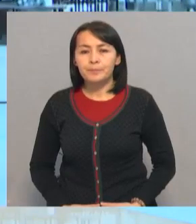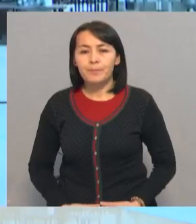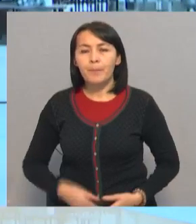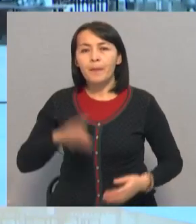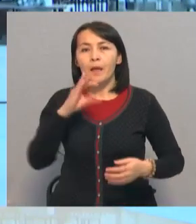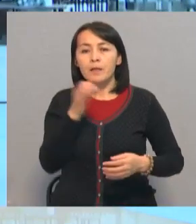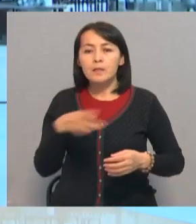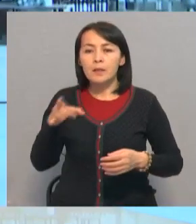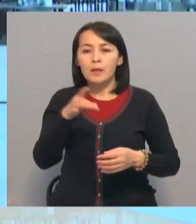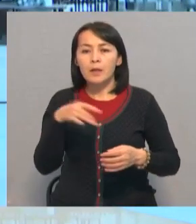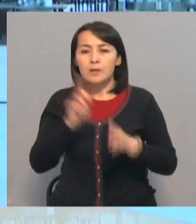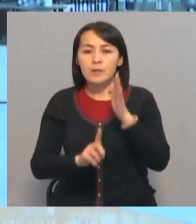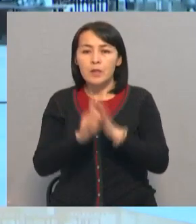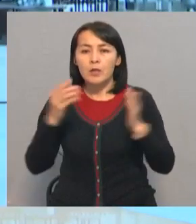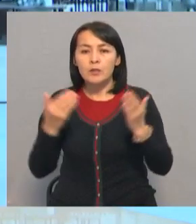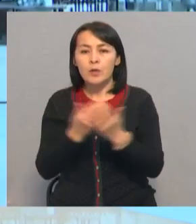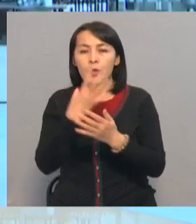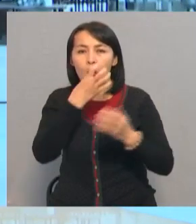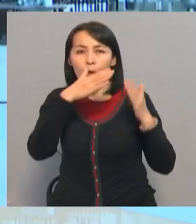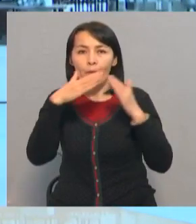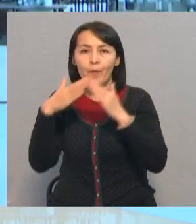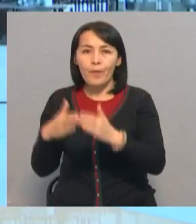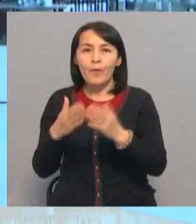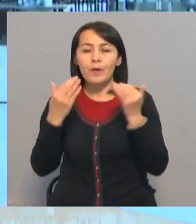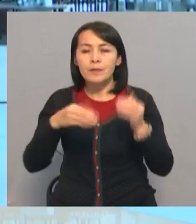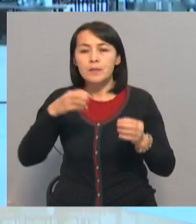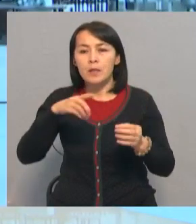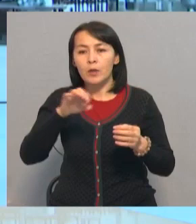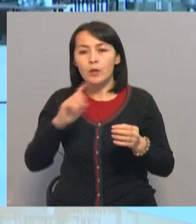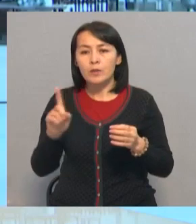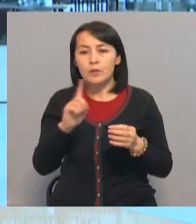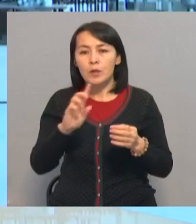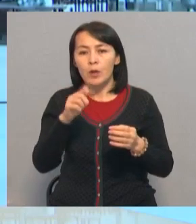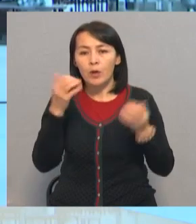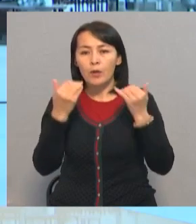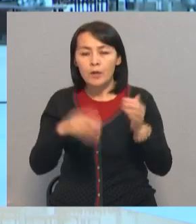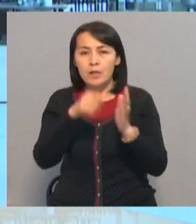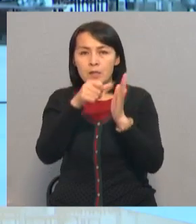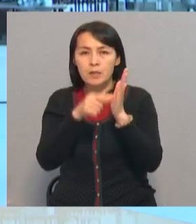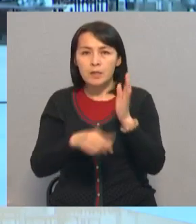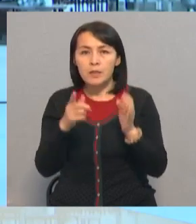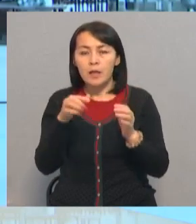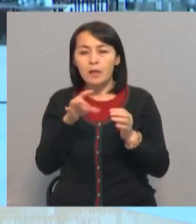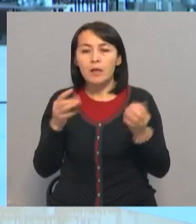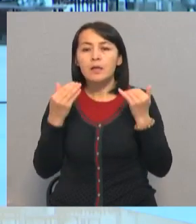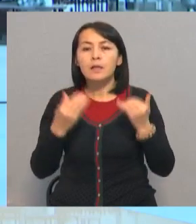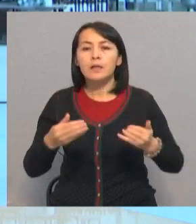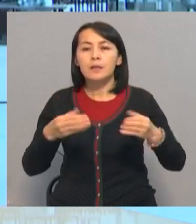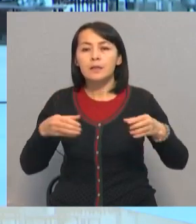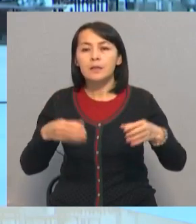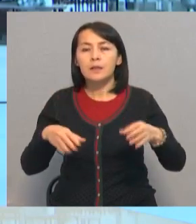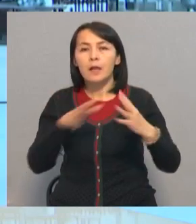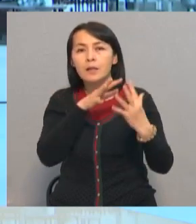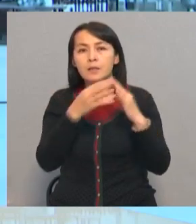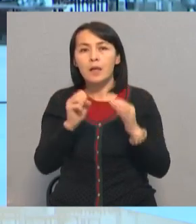в сайрамского районе запущена новая теплица теплица туза уре Груп расположена на 6 гектарах в селе ахсу Аким